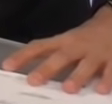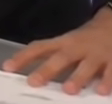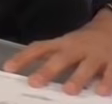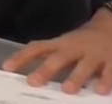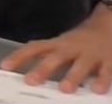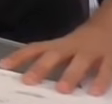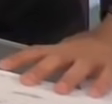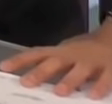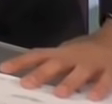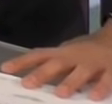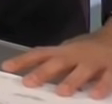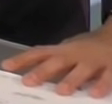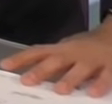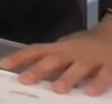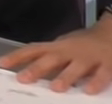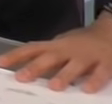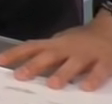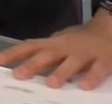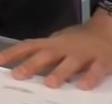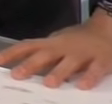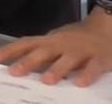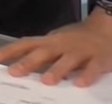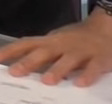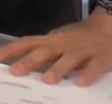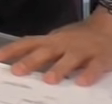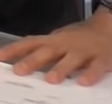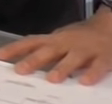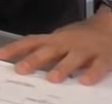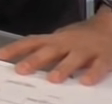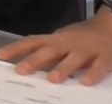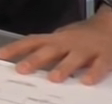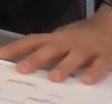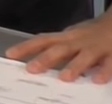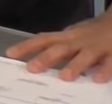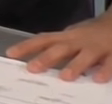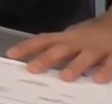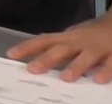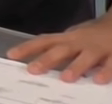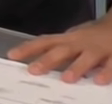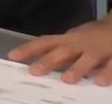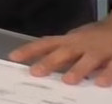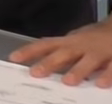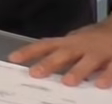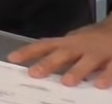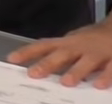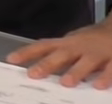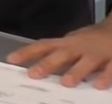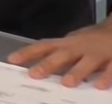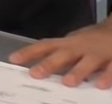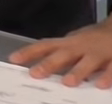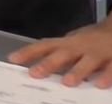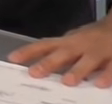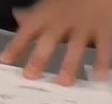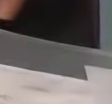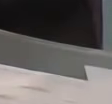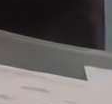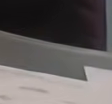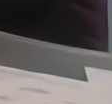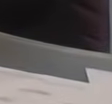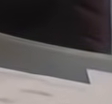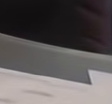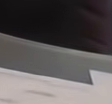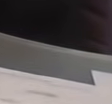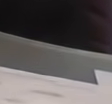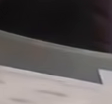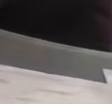gagawin na lang natin, 5 o'clock, patanggalin na yung mga gamit. Okay. And then pupostyan nila mga polis. Okay. So ang gagawin po